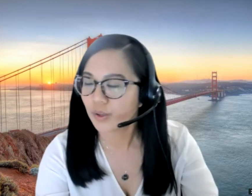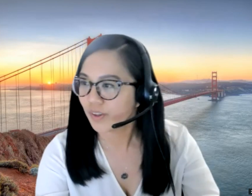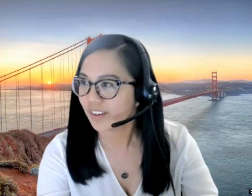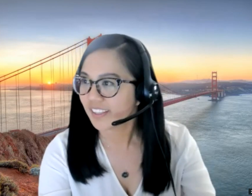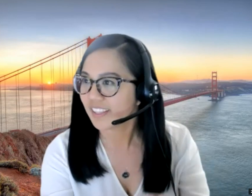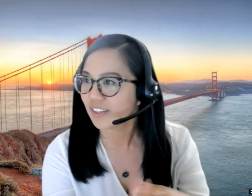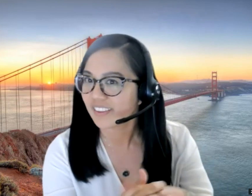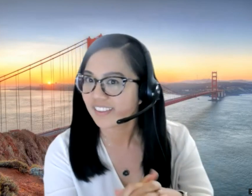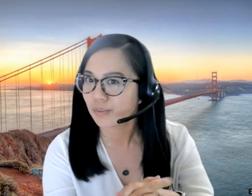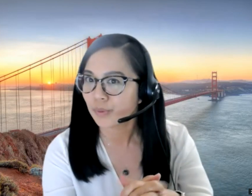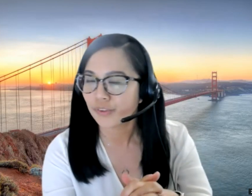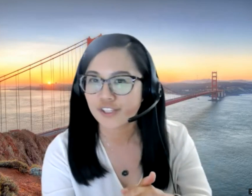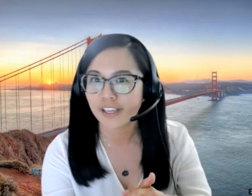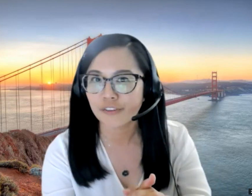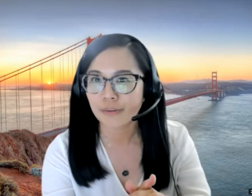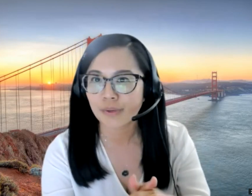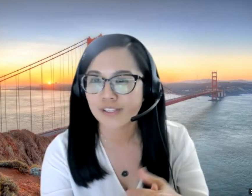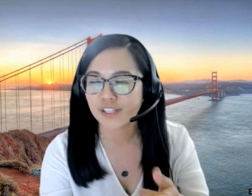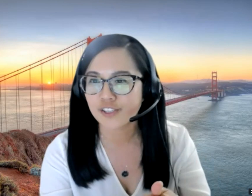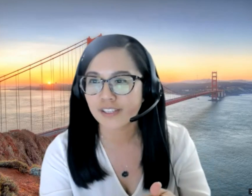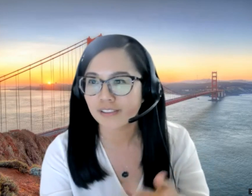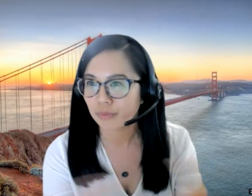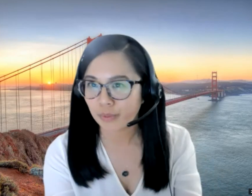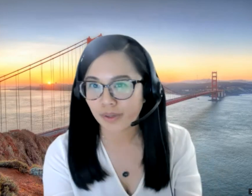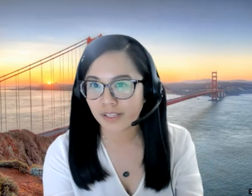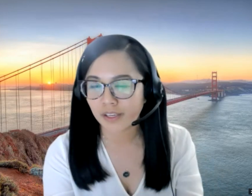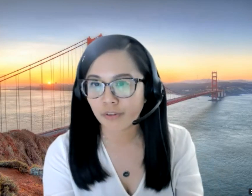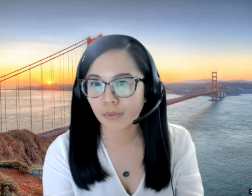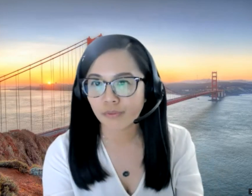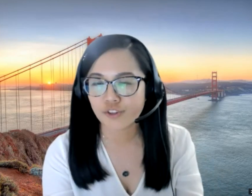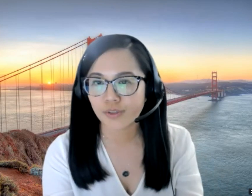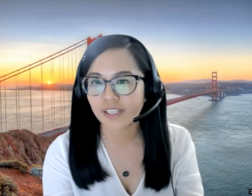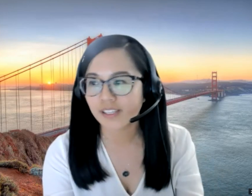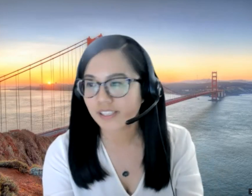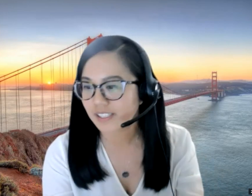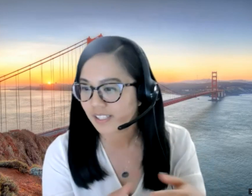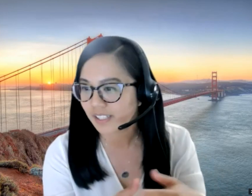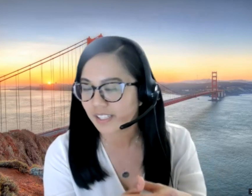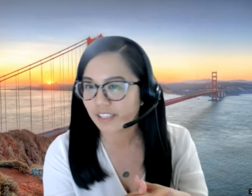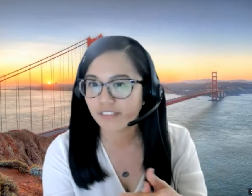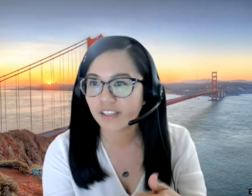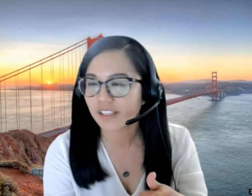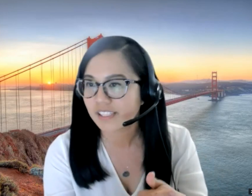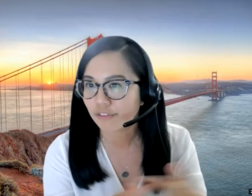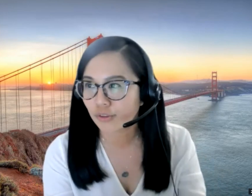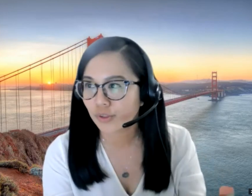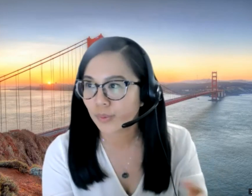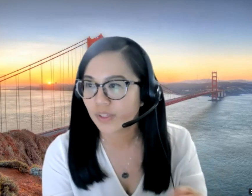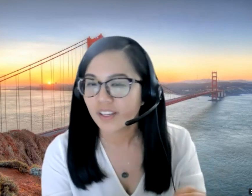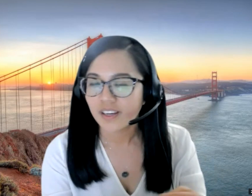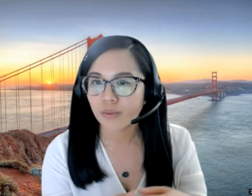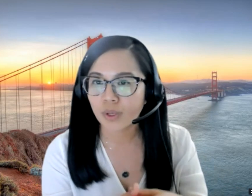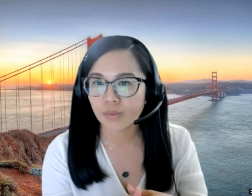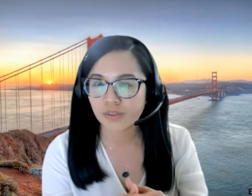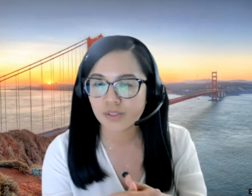So, I think we've reached the end of our presentation, and we want to thank everyone for joining us this evening and this afternoon,